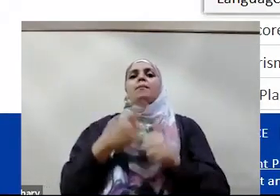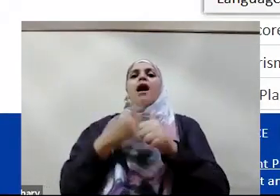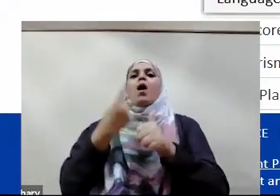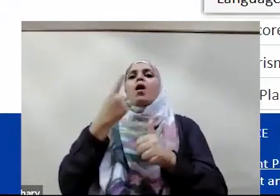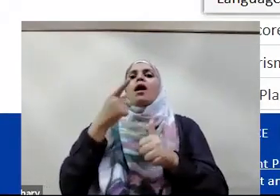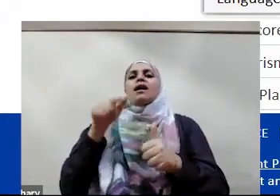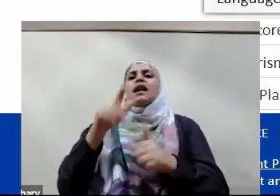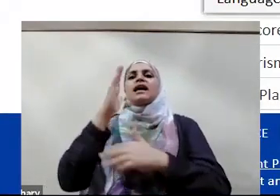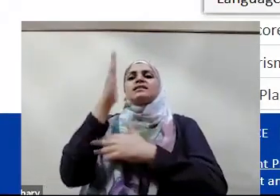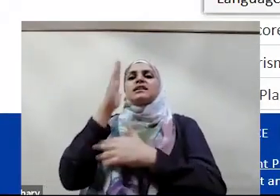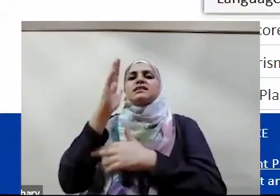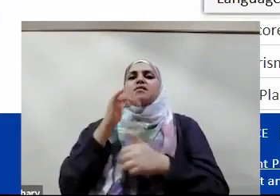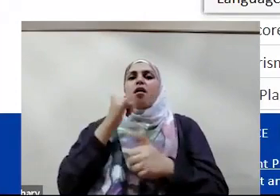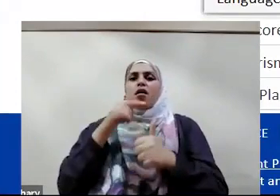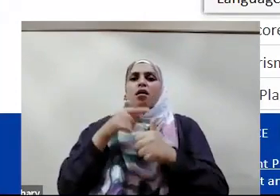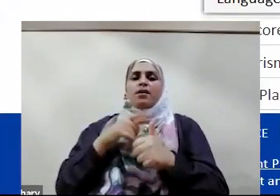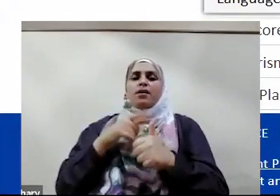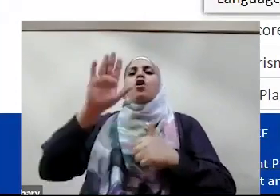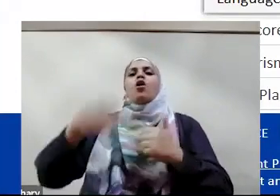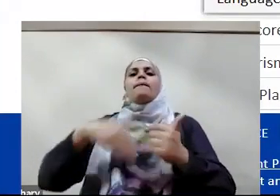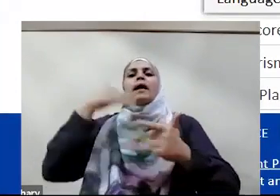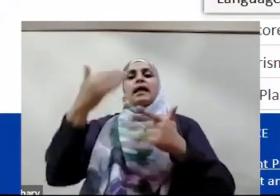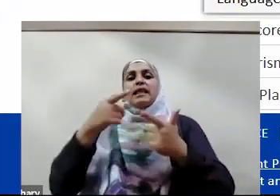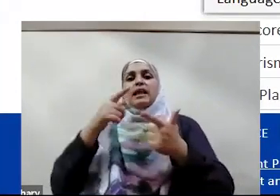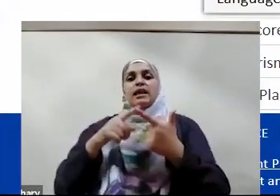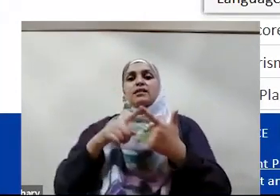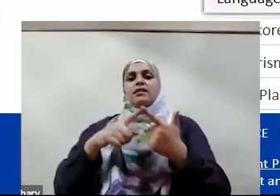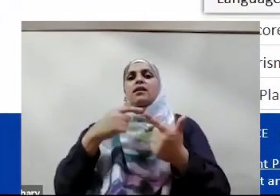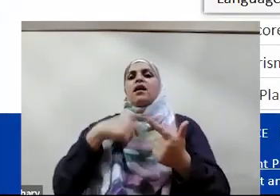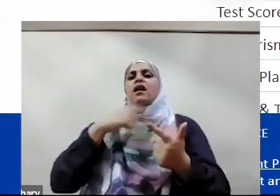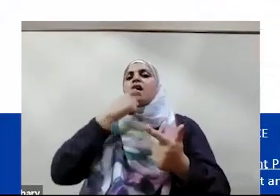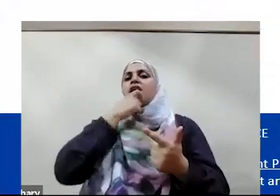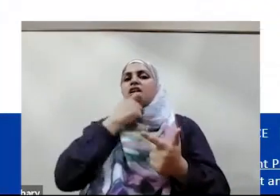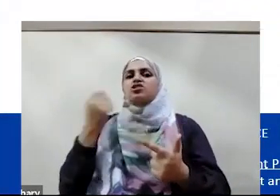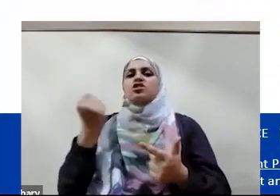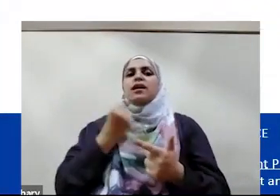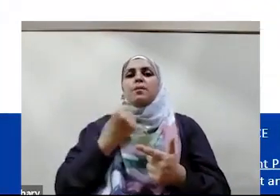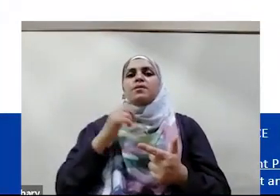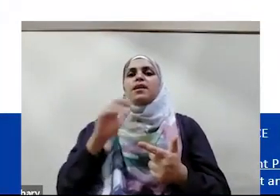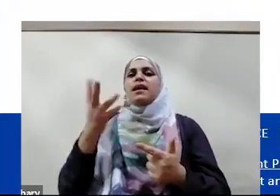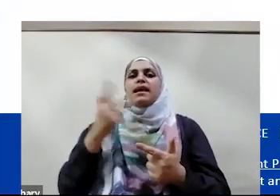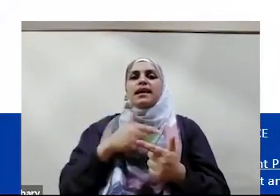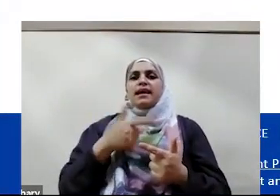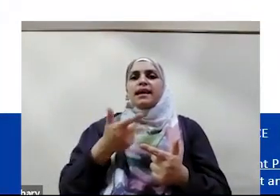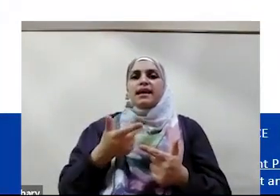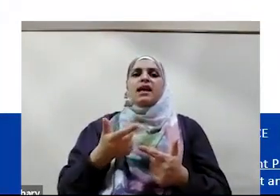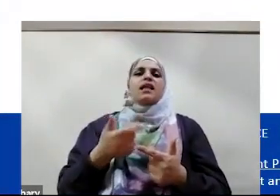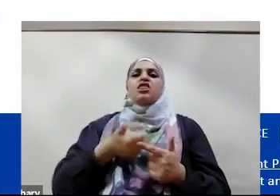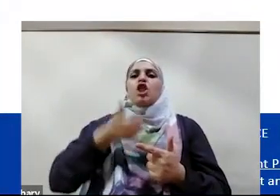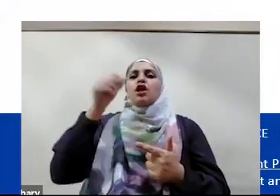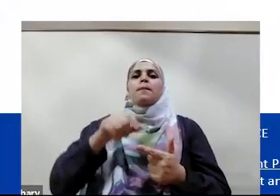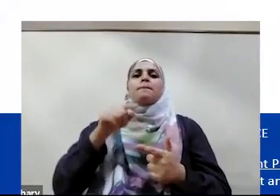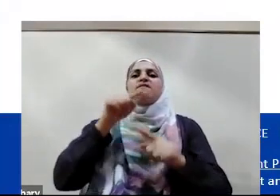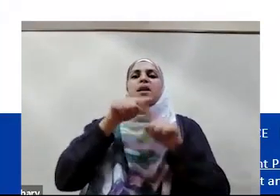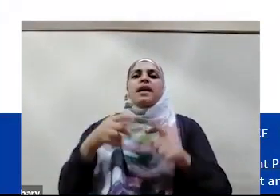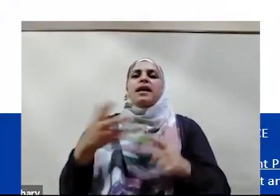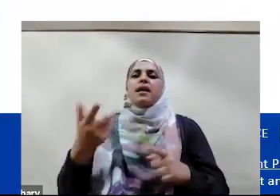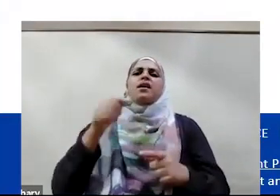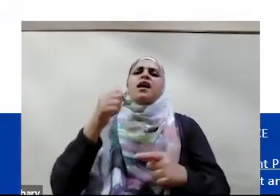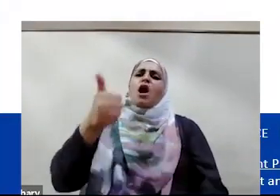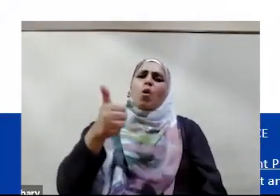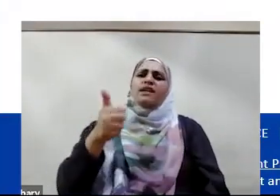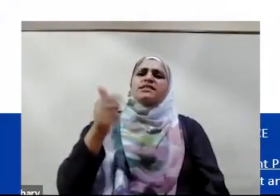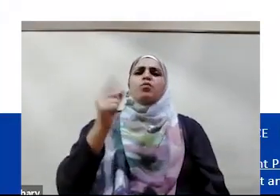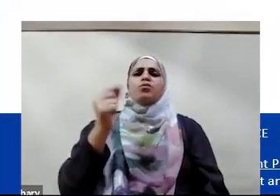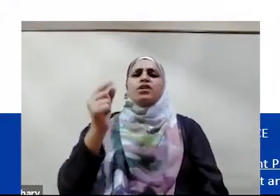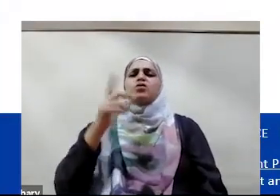اللغة الام، وبعد كده بعد كده بتقيموا نفسكم في اللغة الإنجليزية، وده بيكون تقييم